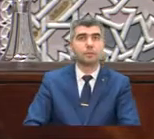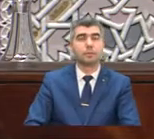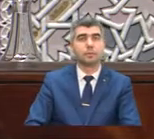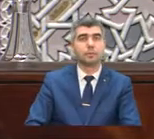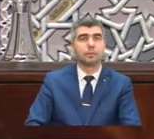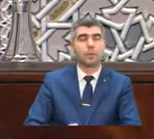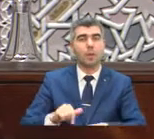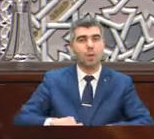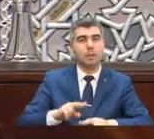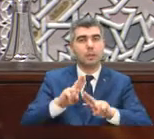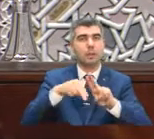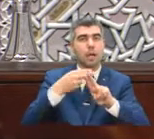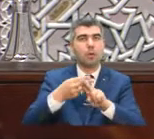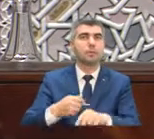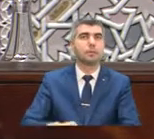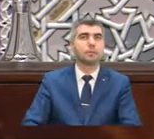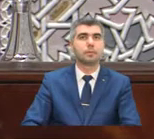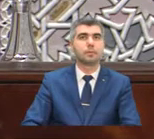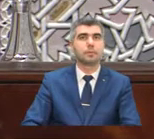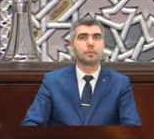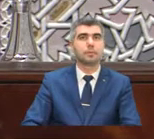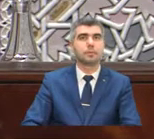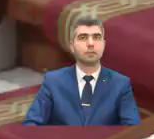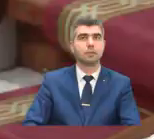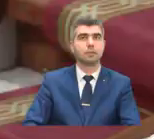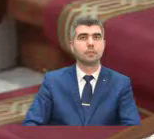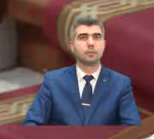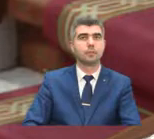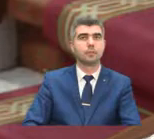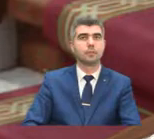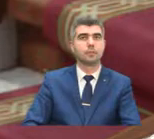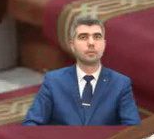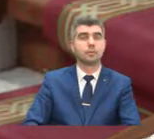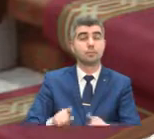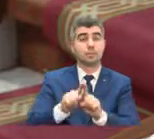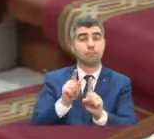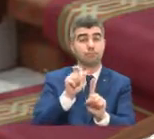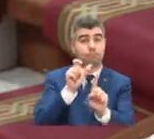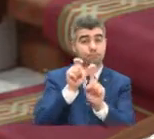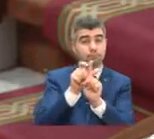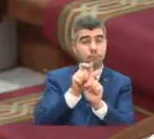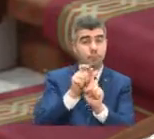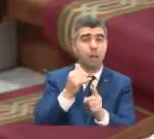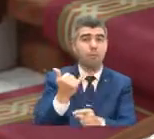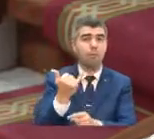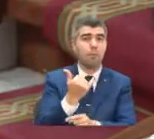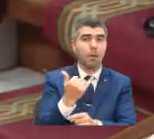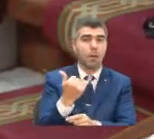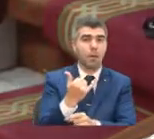للسيد الوزير للرد. الاهتمام الان اهتمام مهم جدا، احنا واعيين بهذا